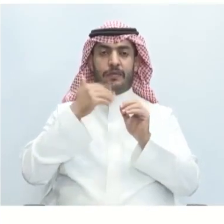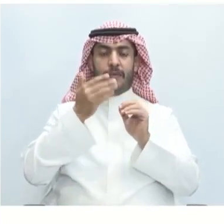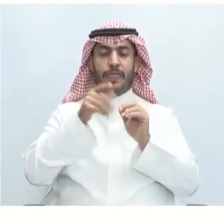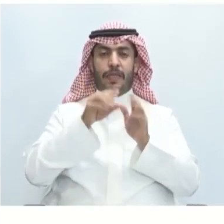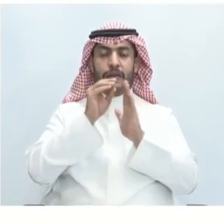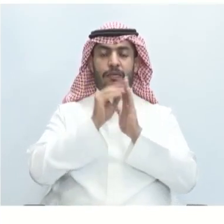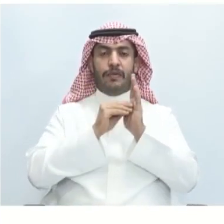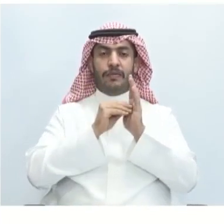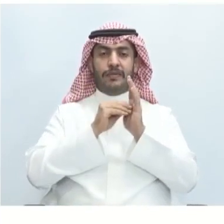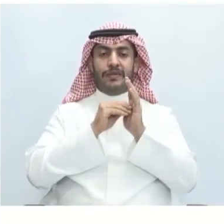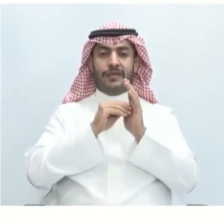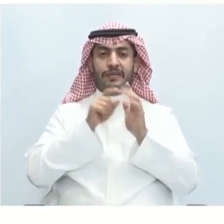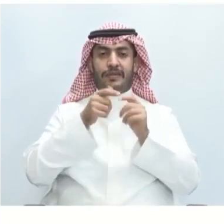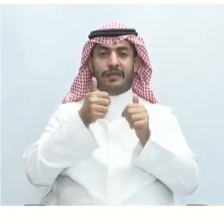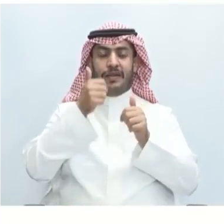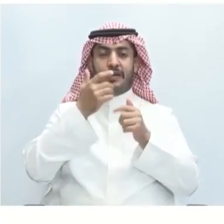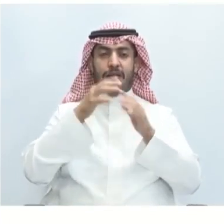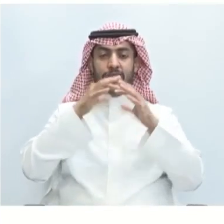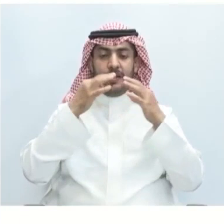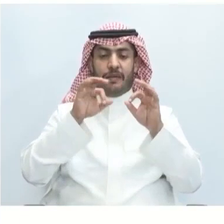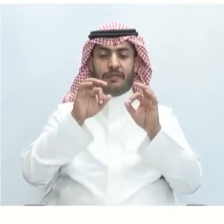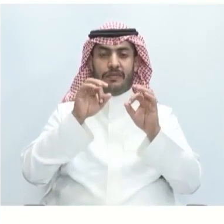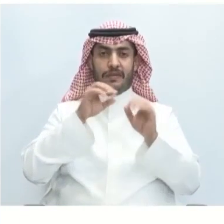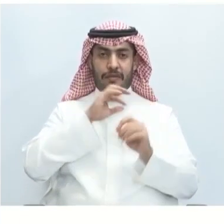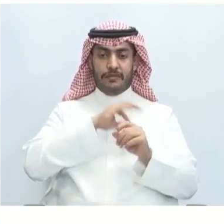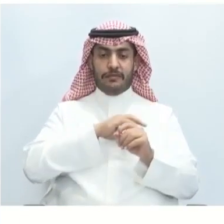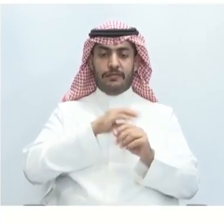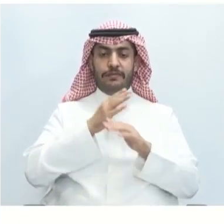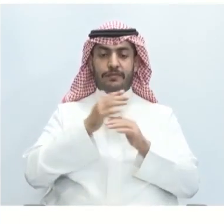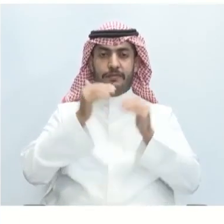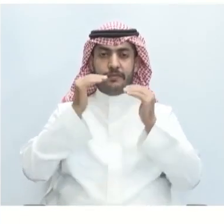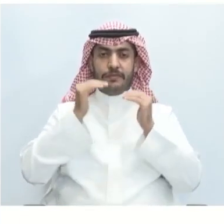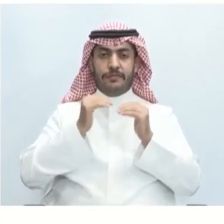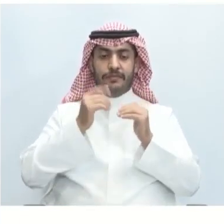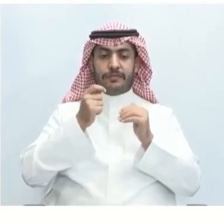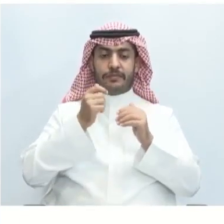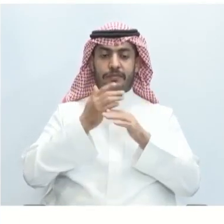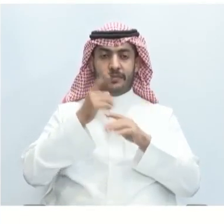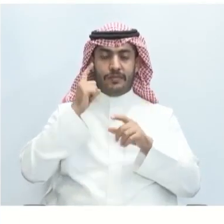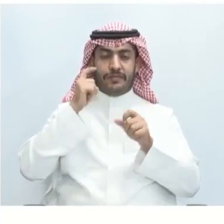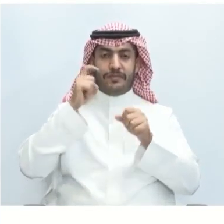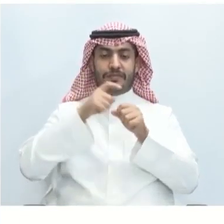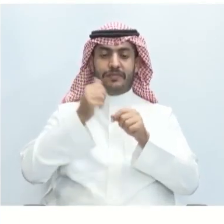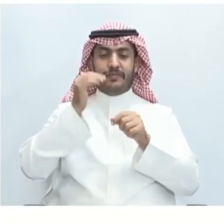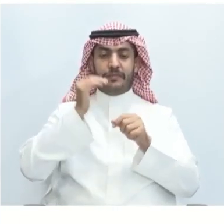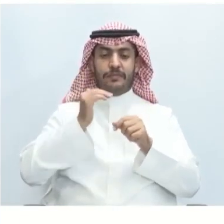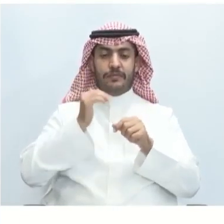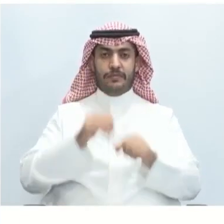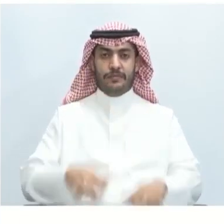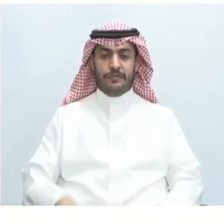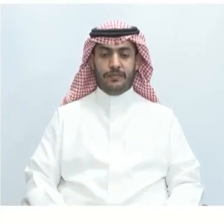النموذج المعدل لتحسين اجمالي ارباحك الى اقصى حد اذا الربح نسعى الى ان يكون اقصى ربح